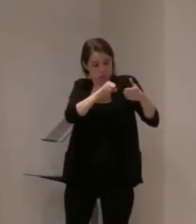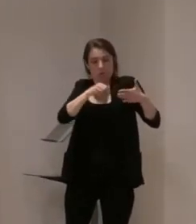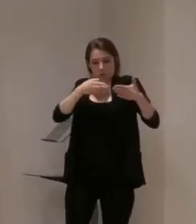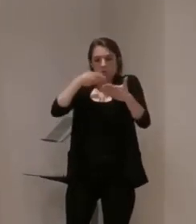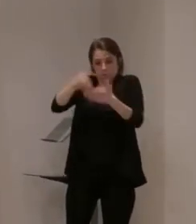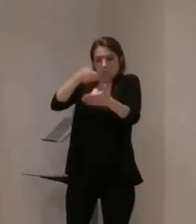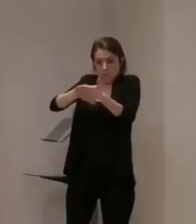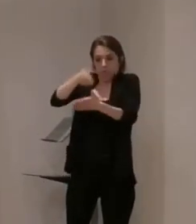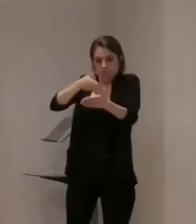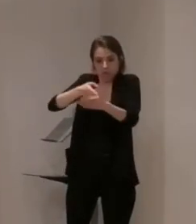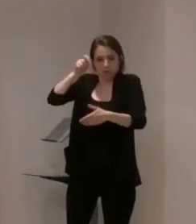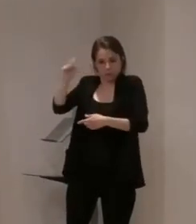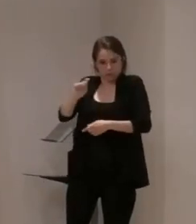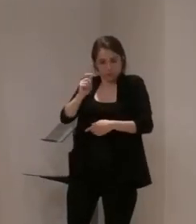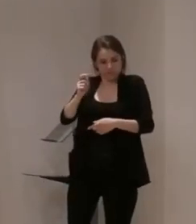que